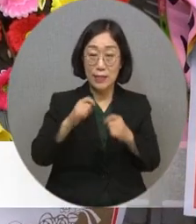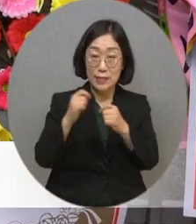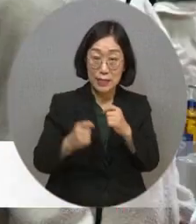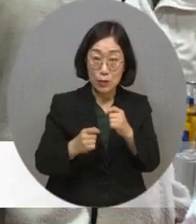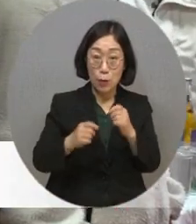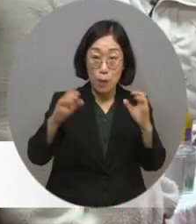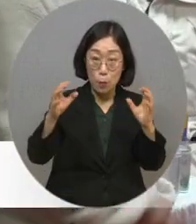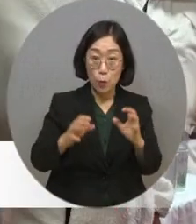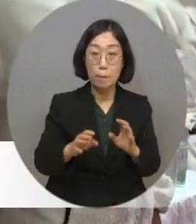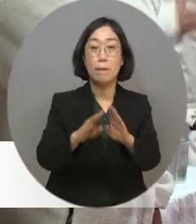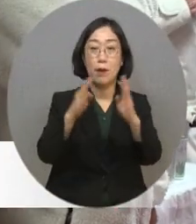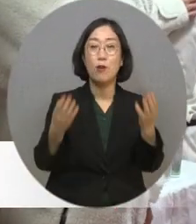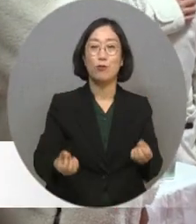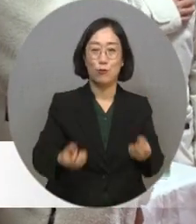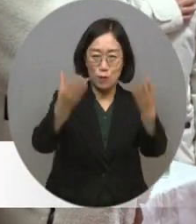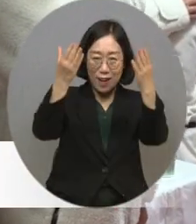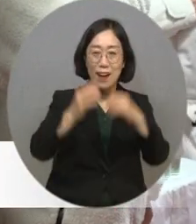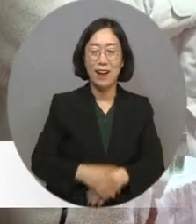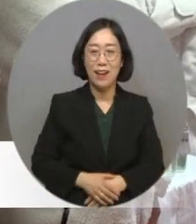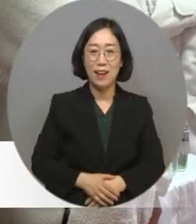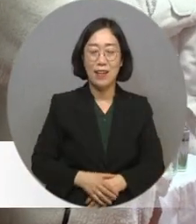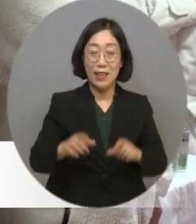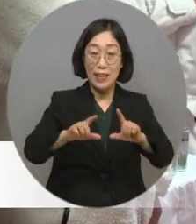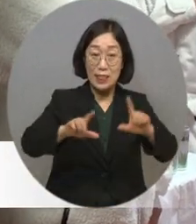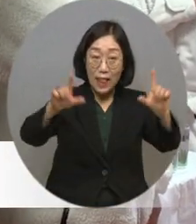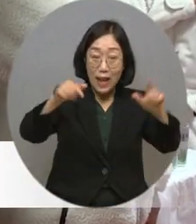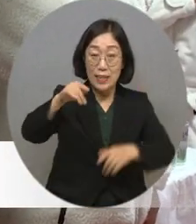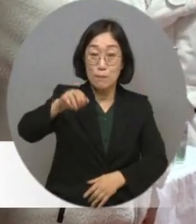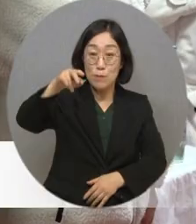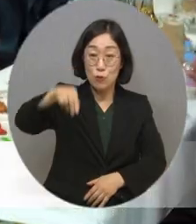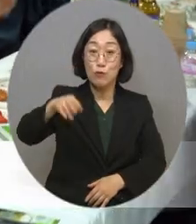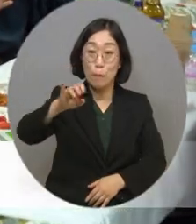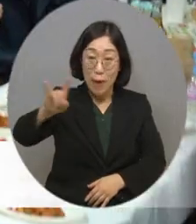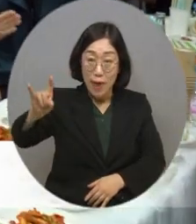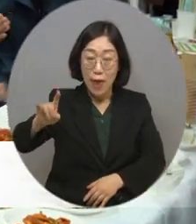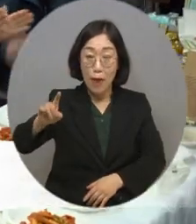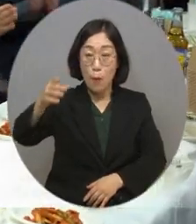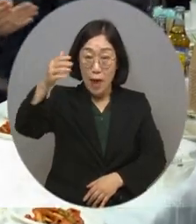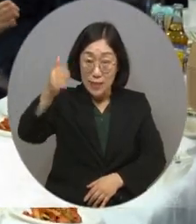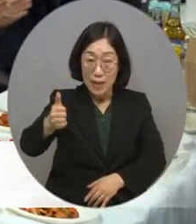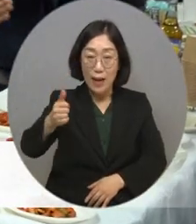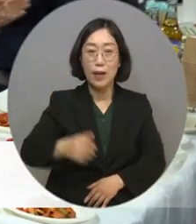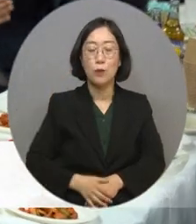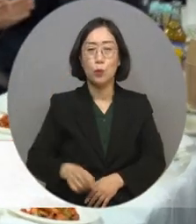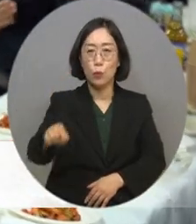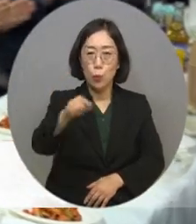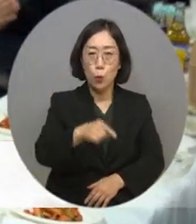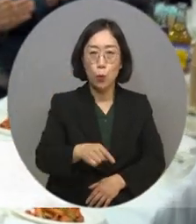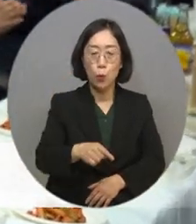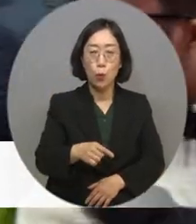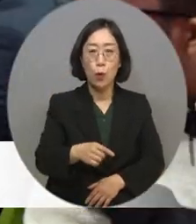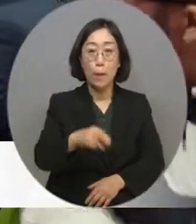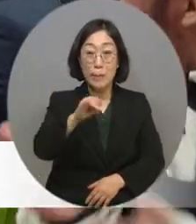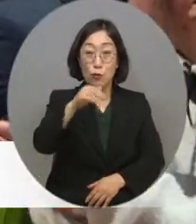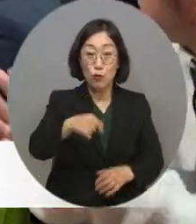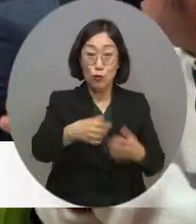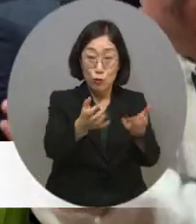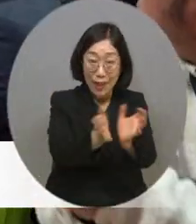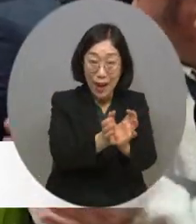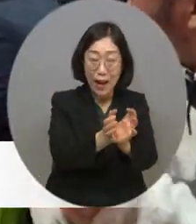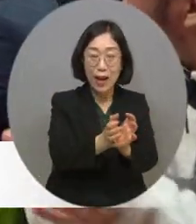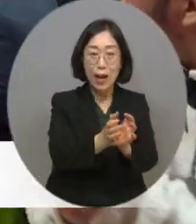개소식이 열렸습니다. 이날 개소식에는 김수매 지회장, 김정준 상임이사, 문태규 더불어민주당 전라북도당